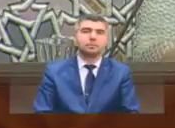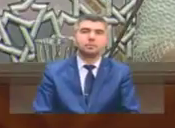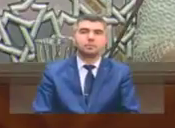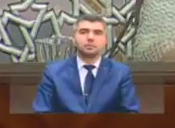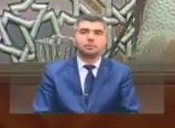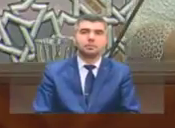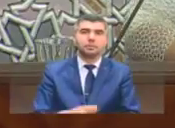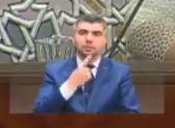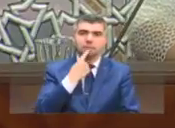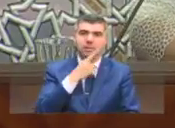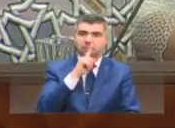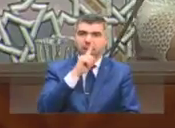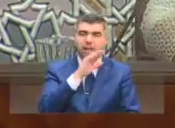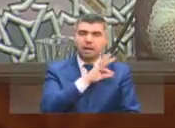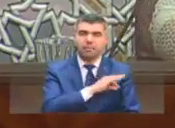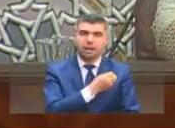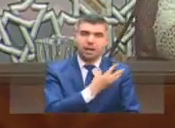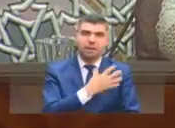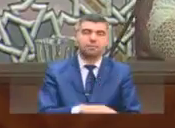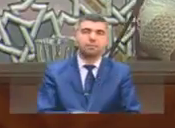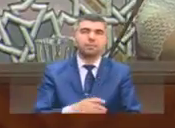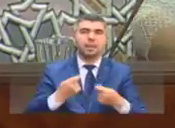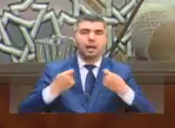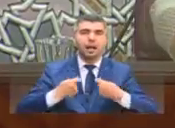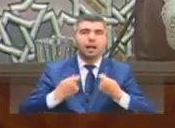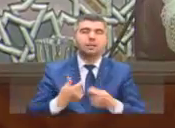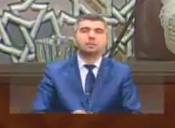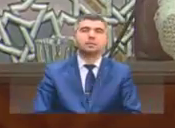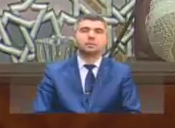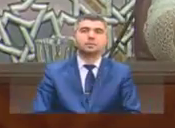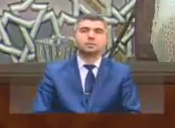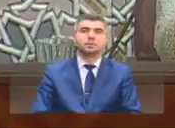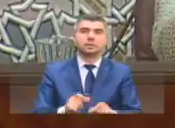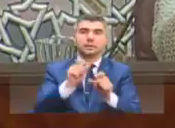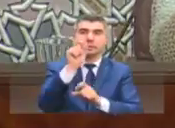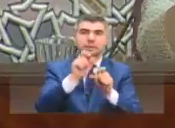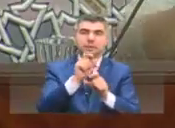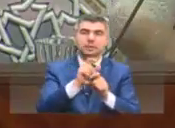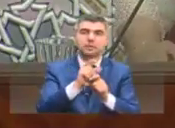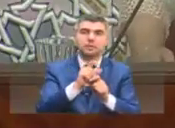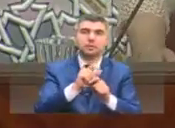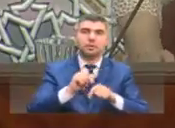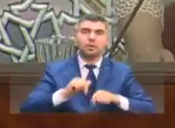بسم الله الرحمن الرحيم. السيدة الرئيسة لمجلس النواب المحترمين، السيدة السادات والسادات الوزراء